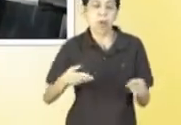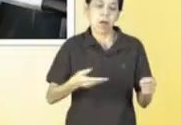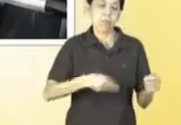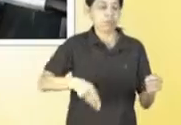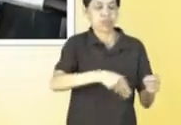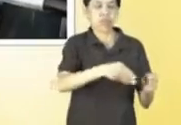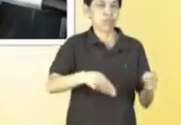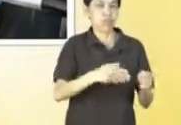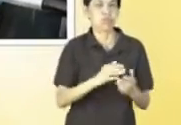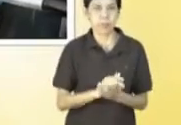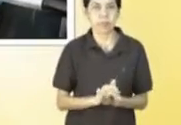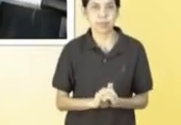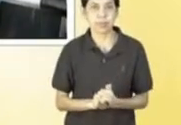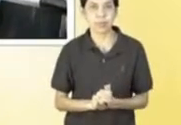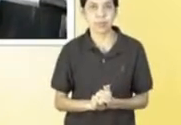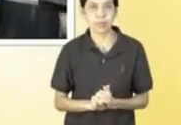ดิบ